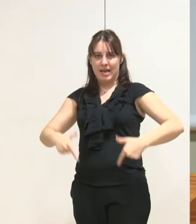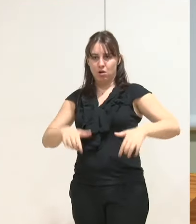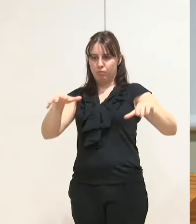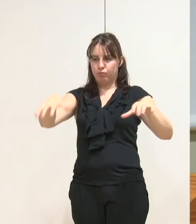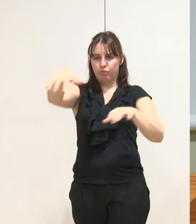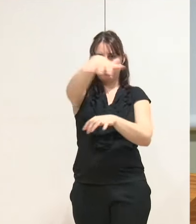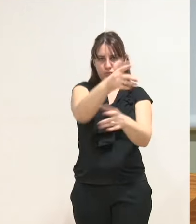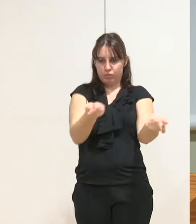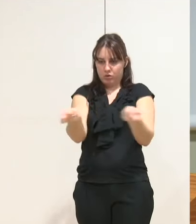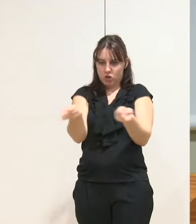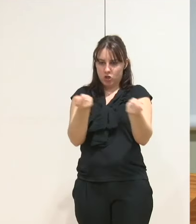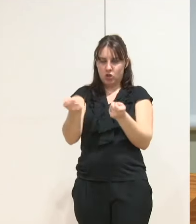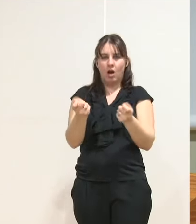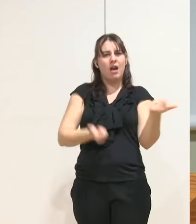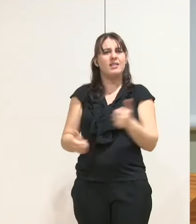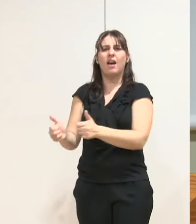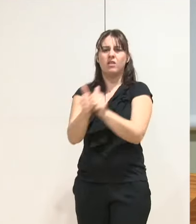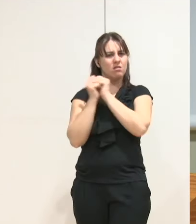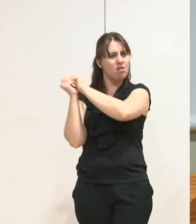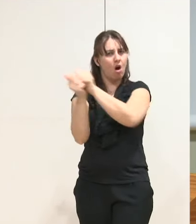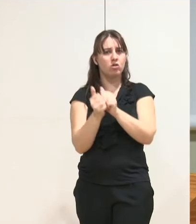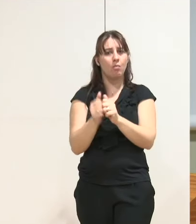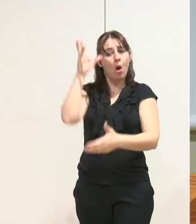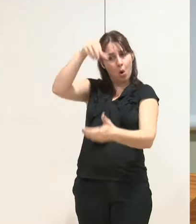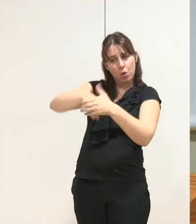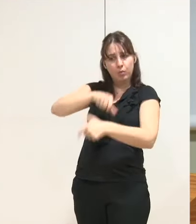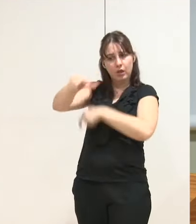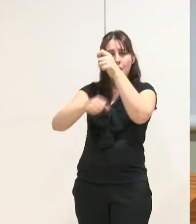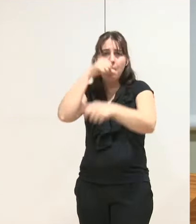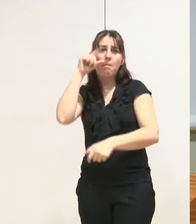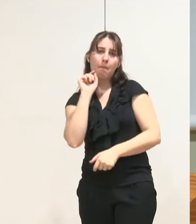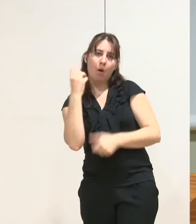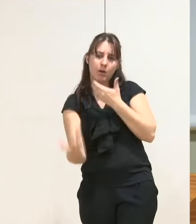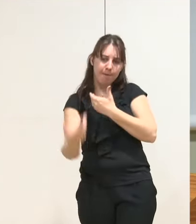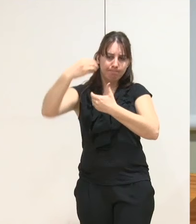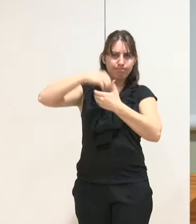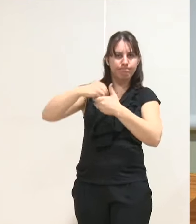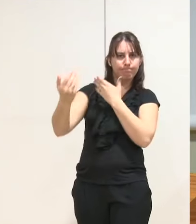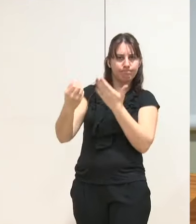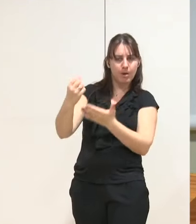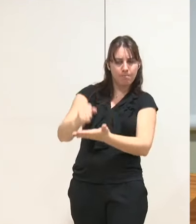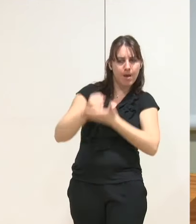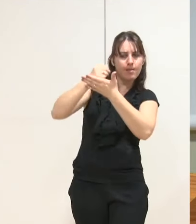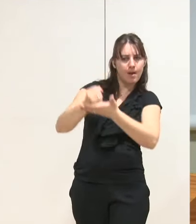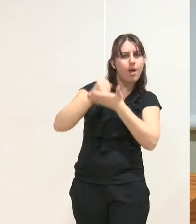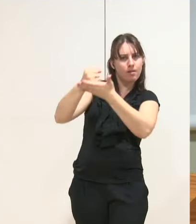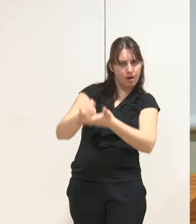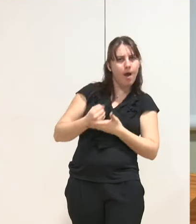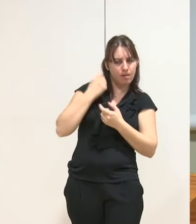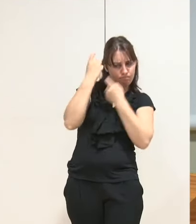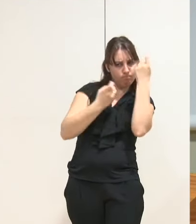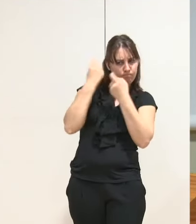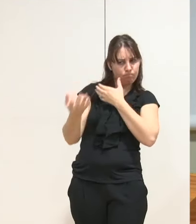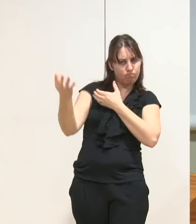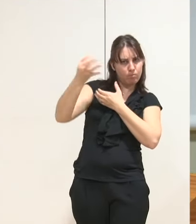qui a été fait avec l'ensemble des services avec également les parents d'élèves qui ont enrichi euh ce travail je